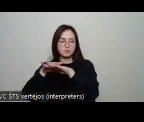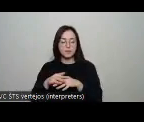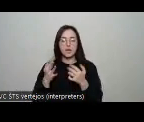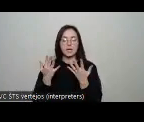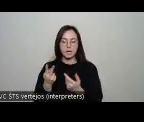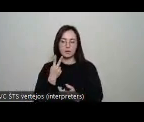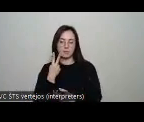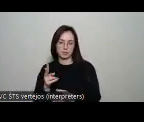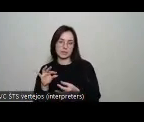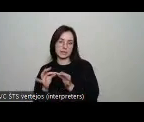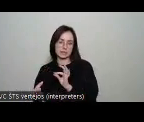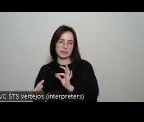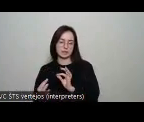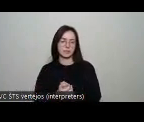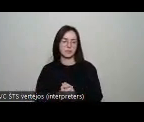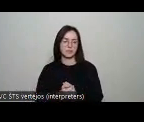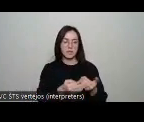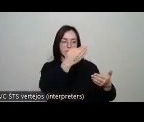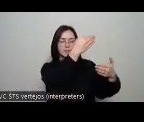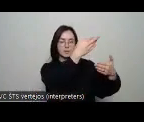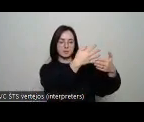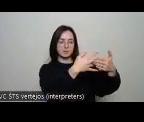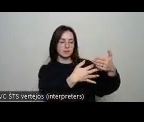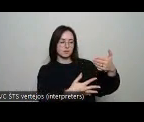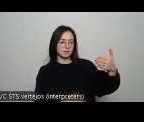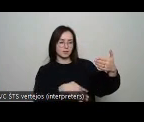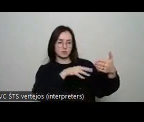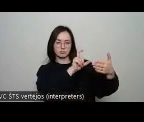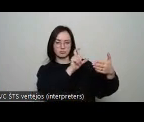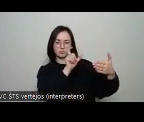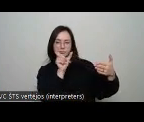Tai va, matote, ilgas sąrašas.